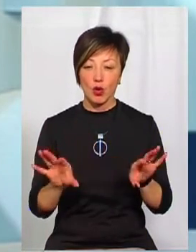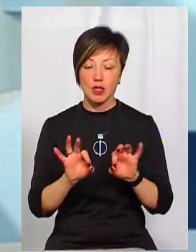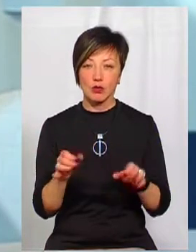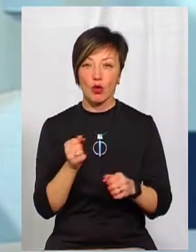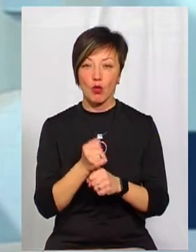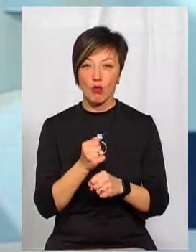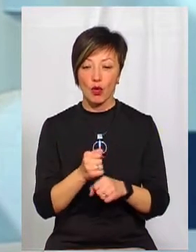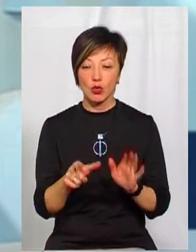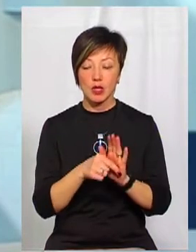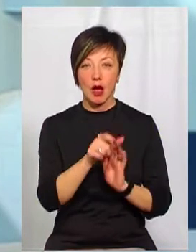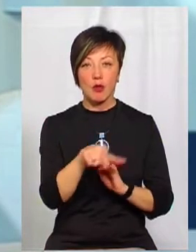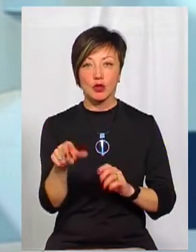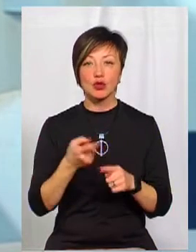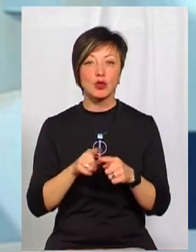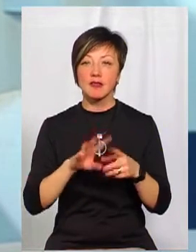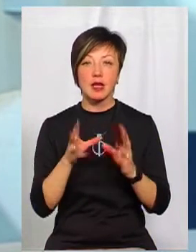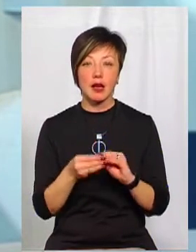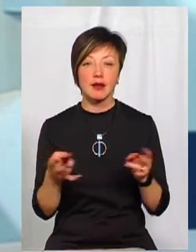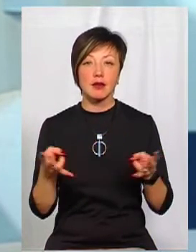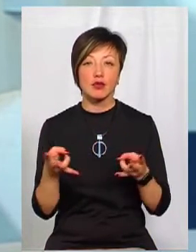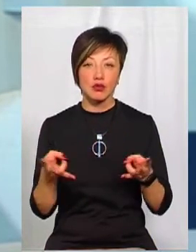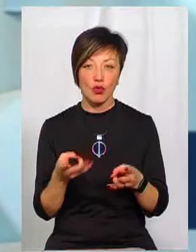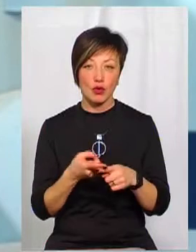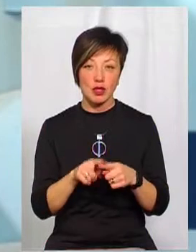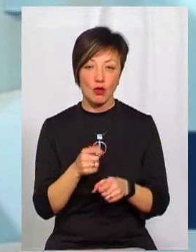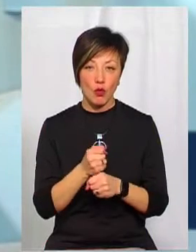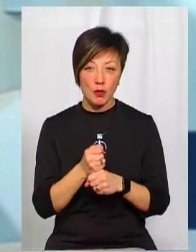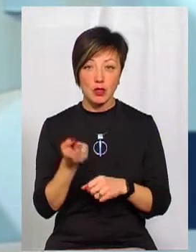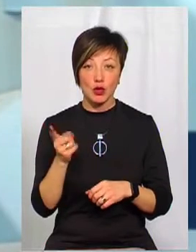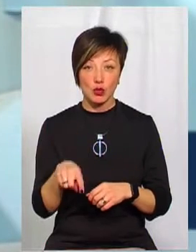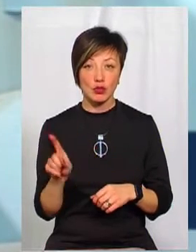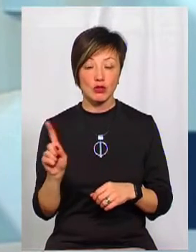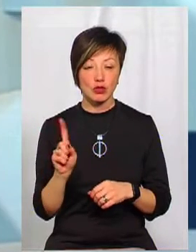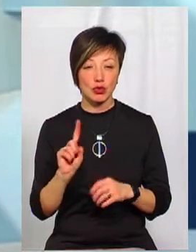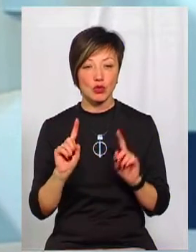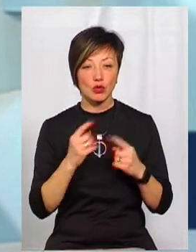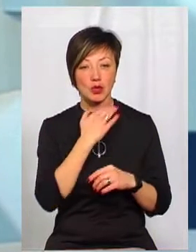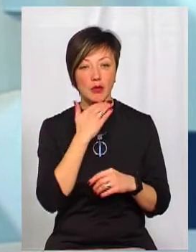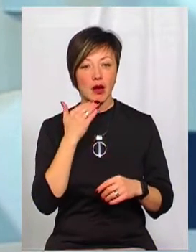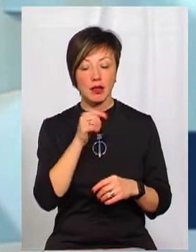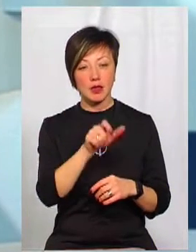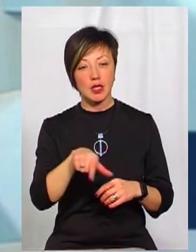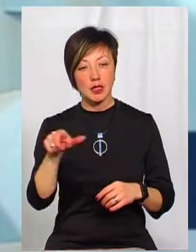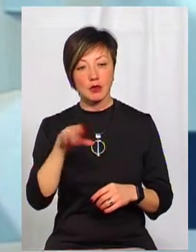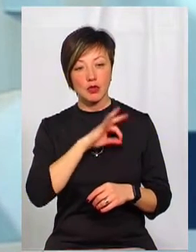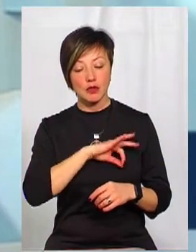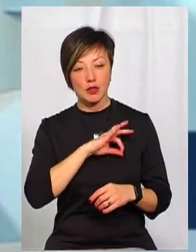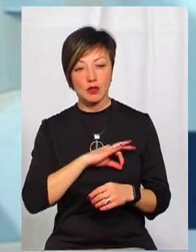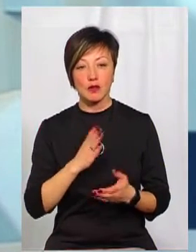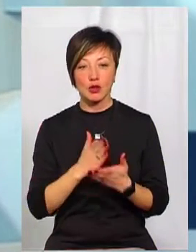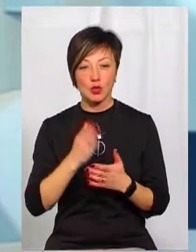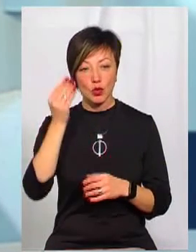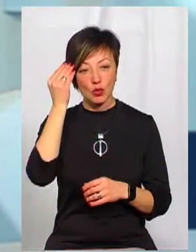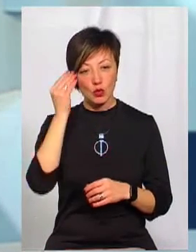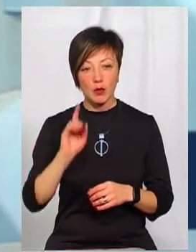з абонентами, що це взагалі таке, для чого воно робиться, тому що дуже багато споживачів, існує